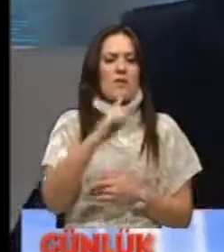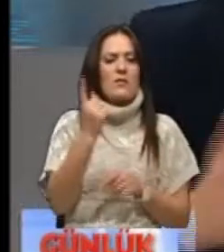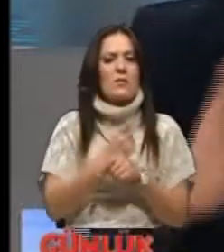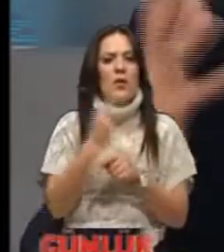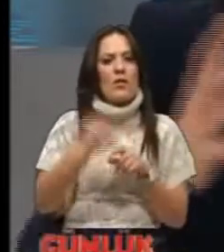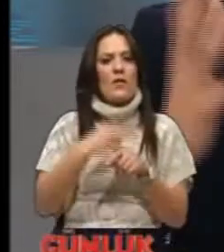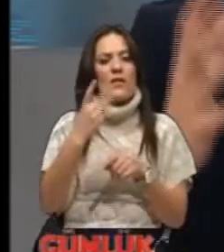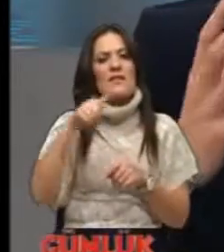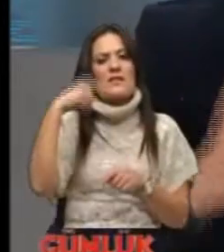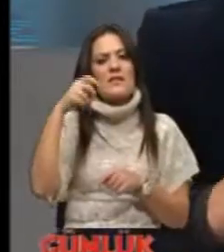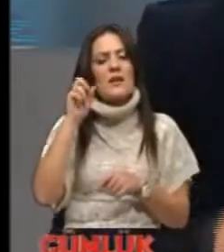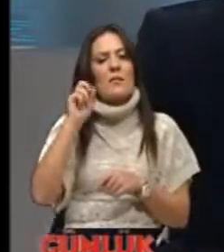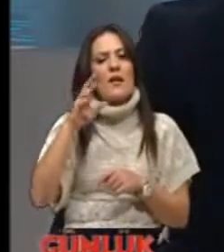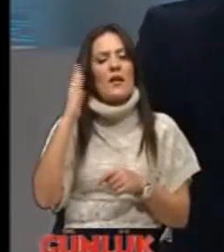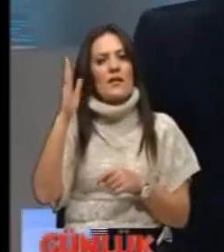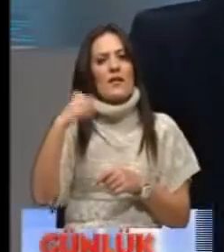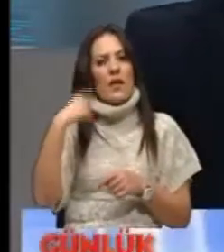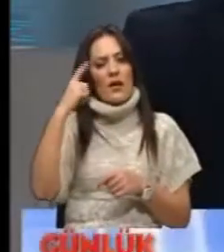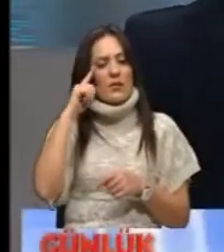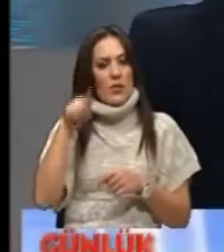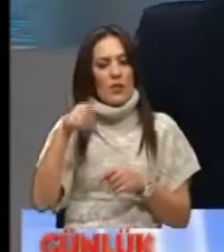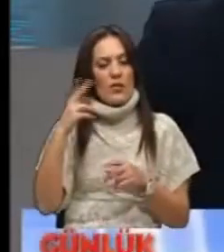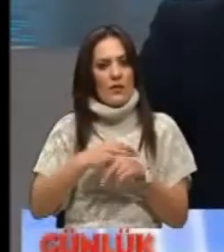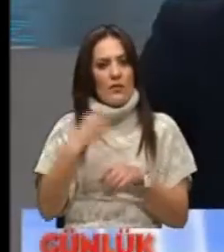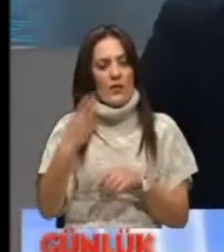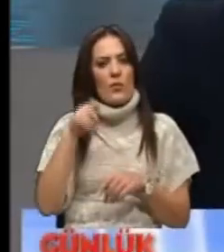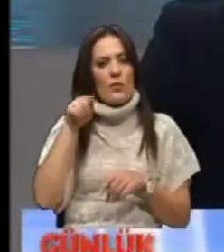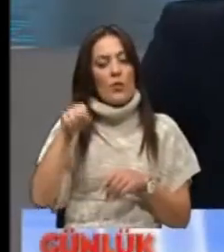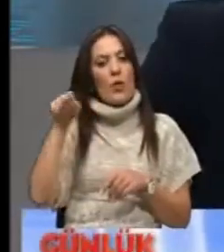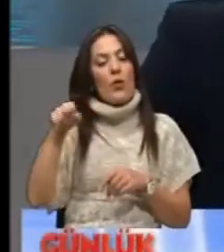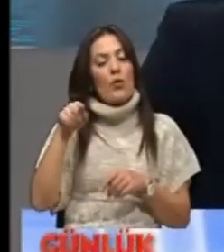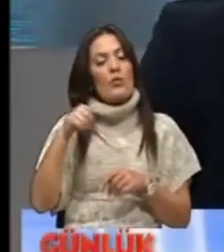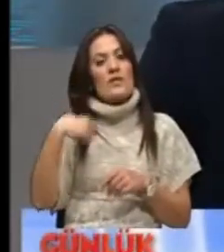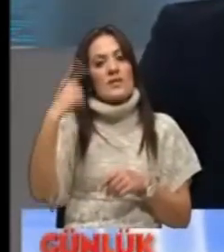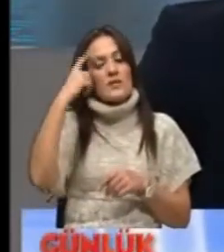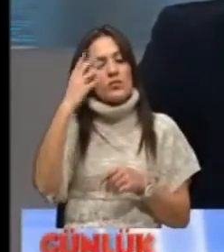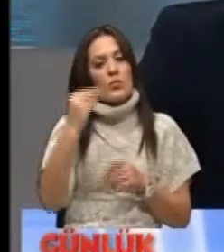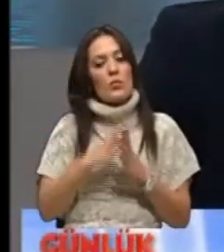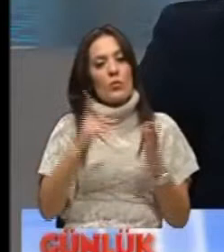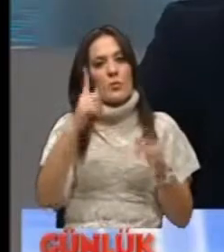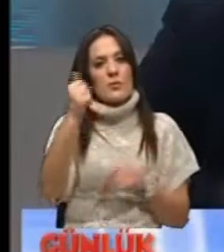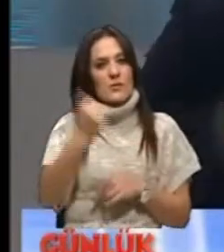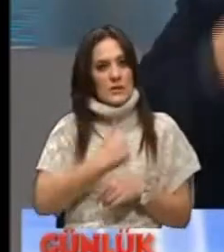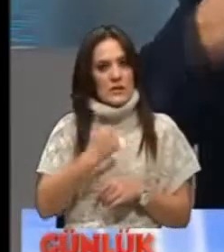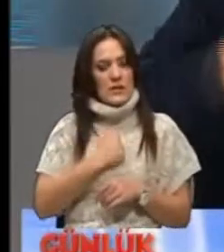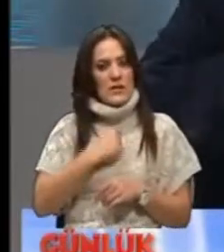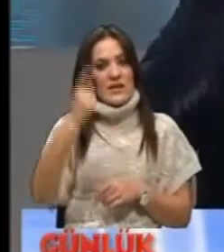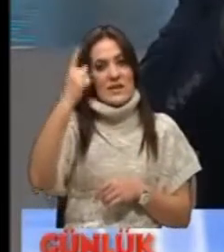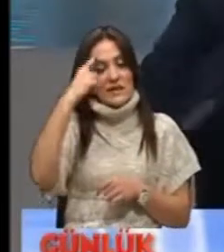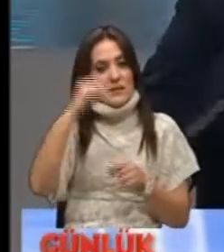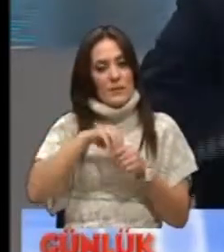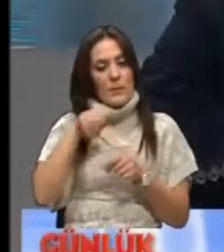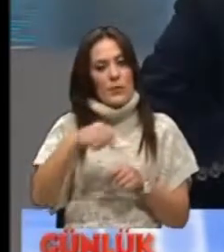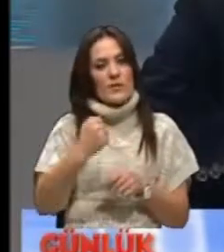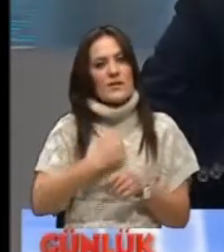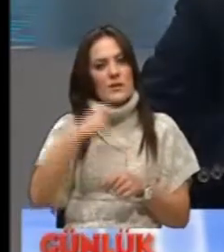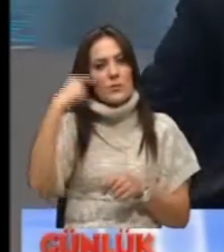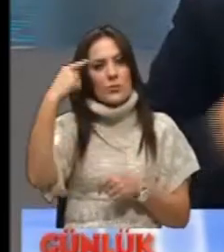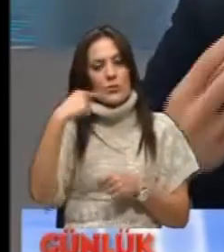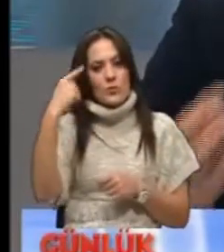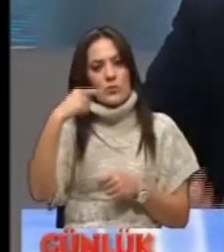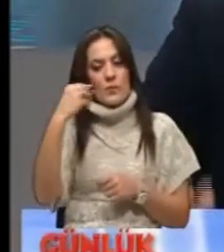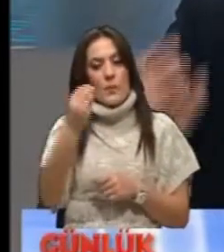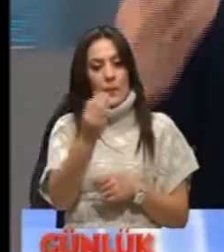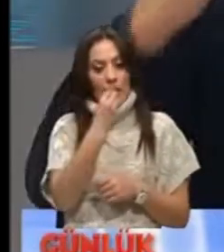bir örnek verelim. Yani sinemaya gitti aklım diye artık o örneği veriyorum. Bu onun zihninde çok büyük bir sıkıntı iken, zihnindeki bu sıkıntılı